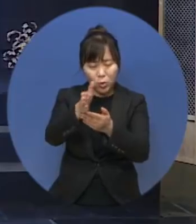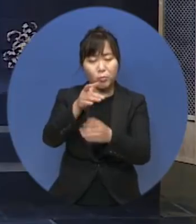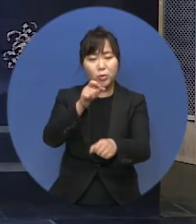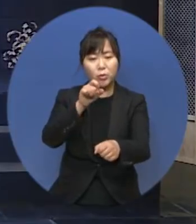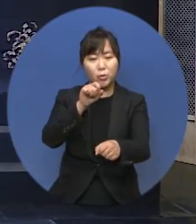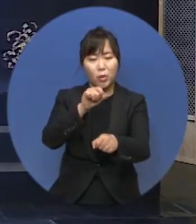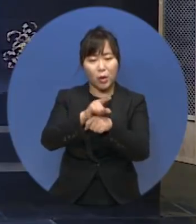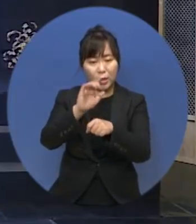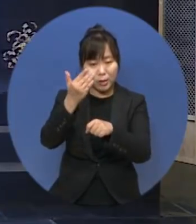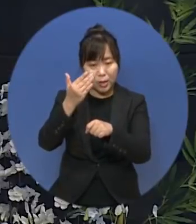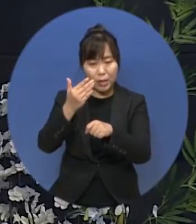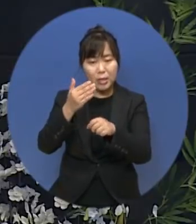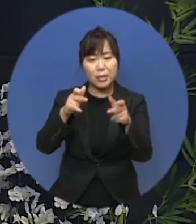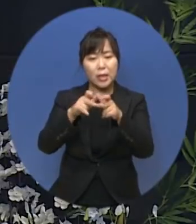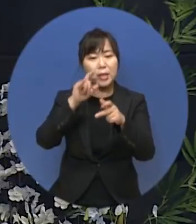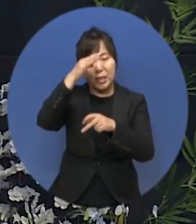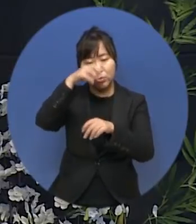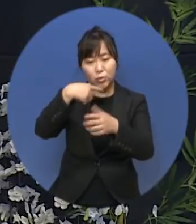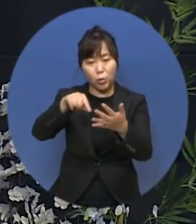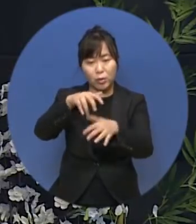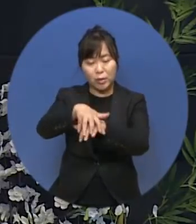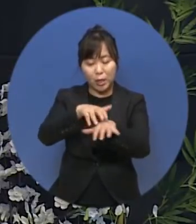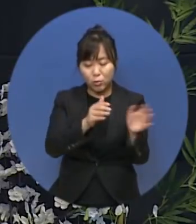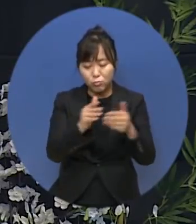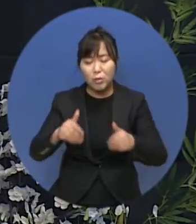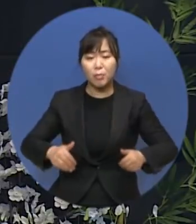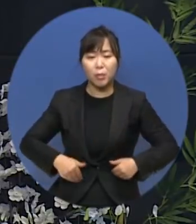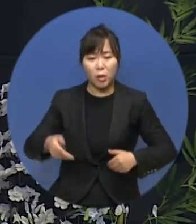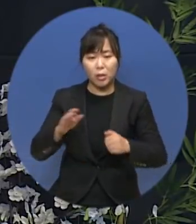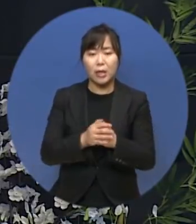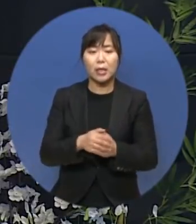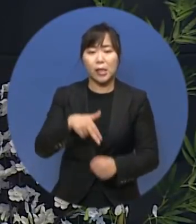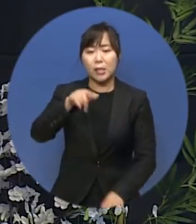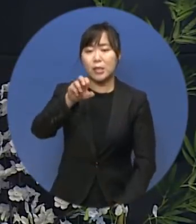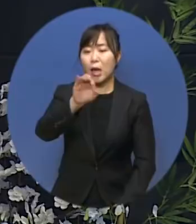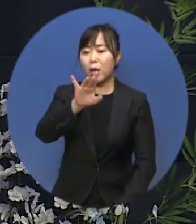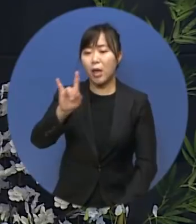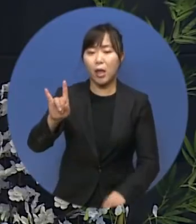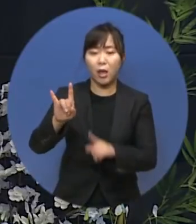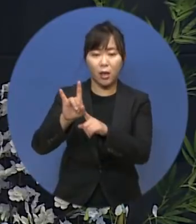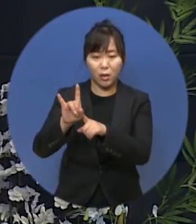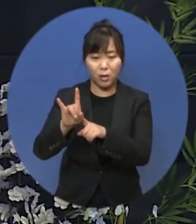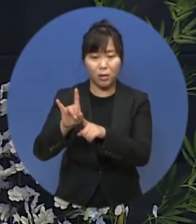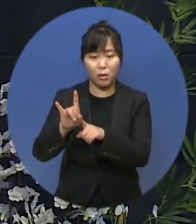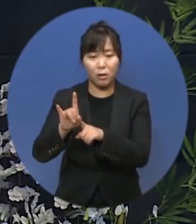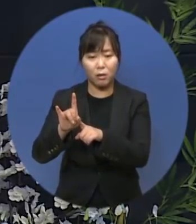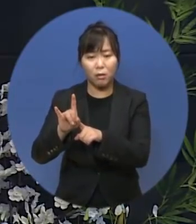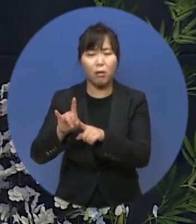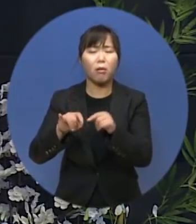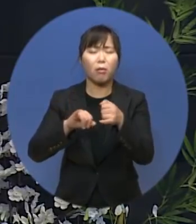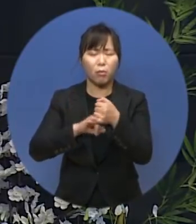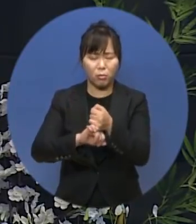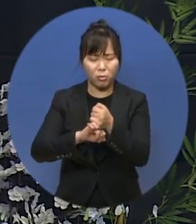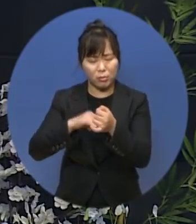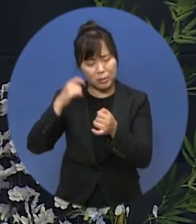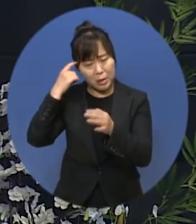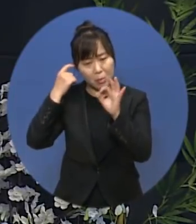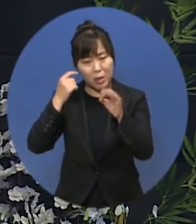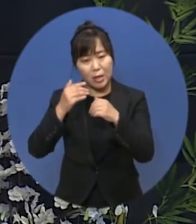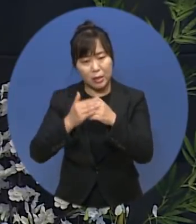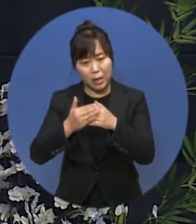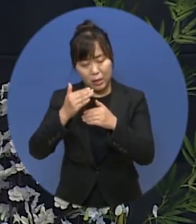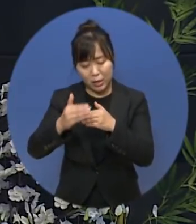체계가 마련하는 것이 필요한데 이때 장애라는 점이 반드시 고려돼서